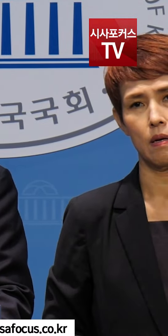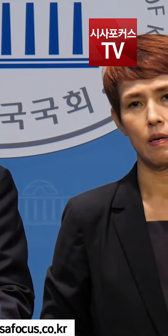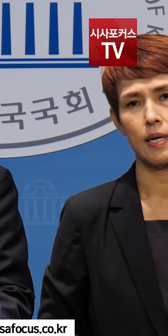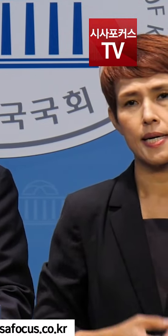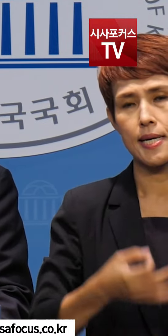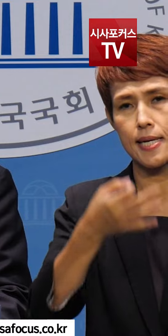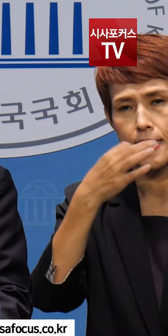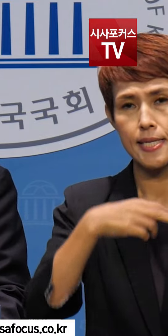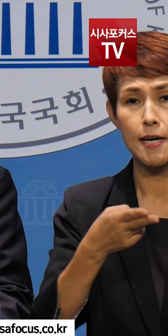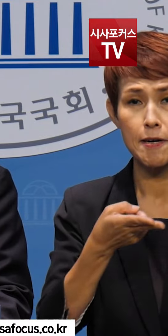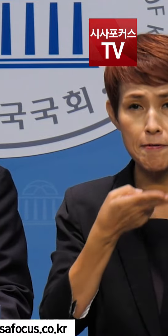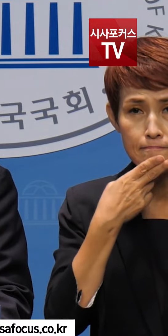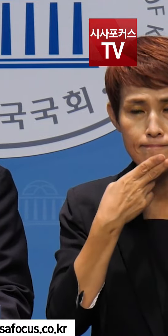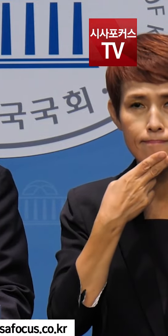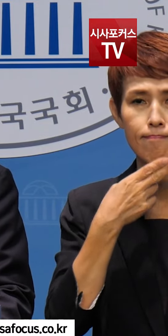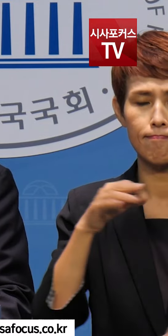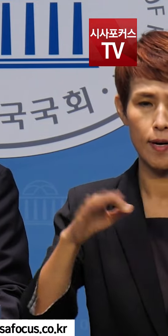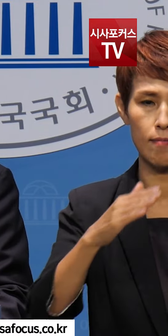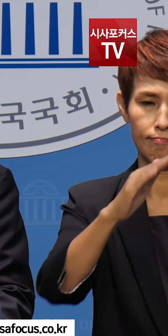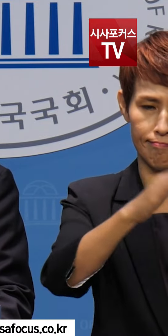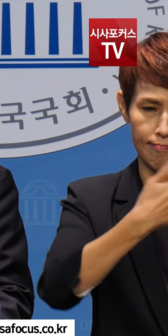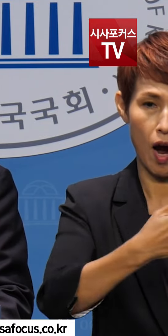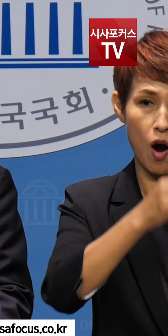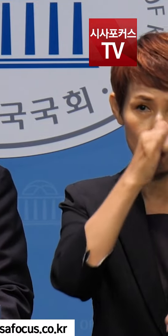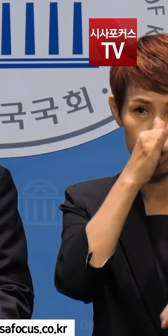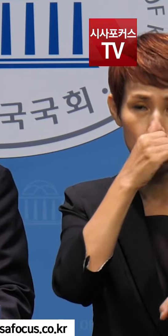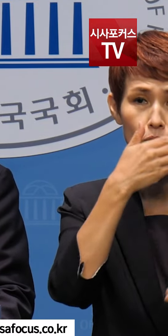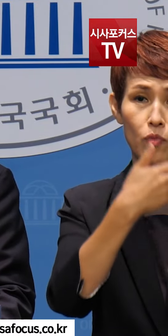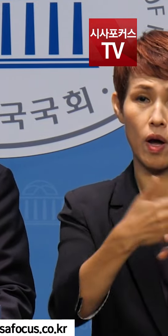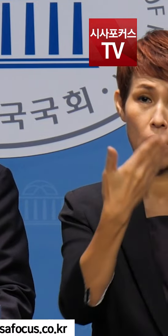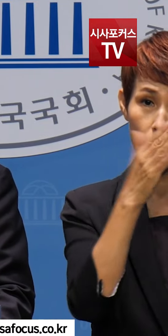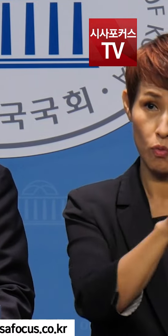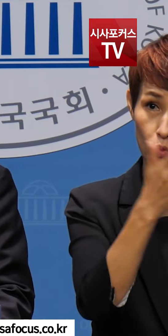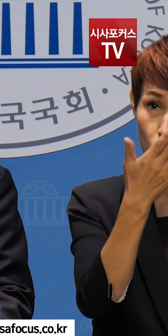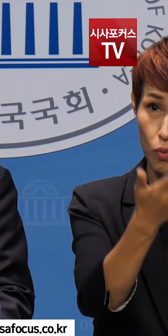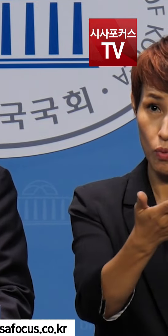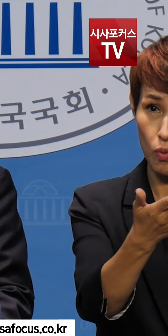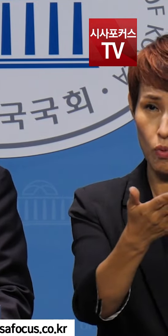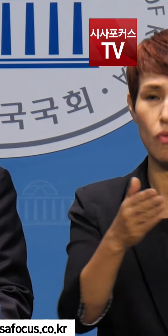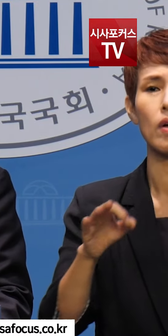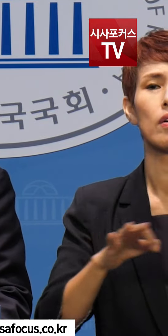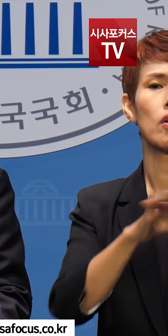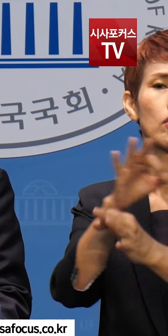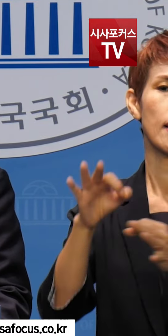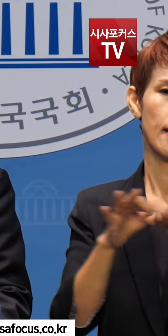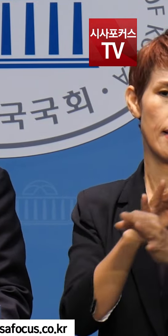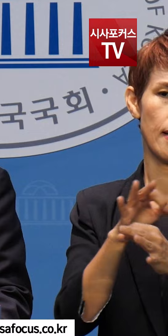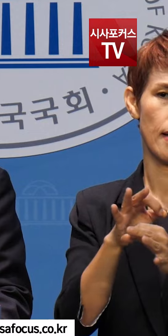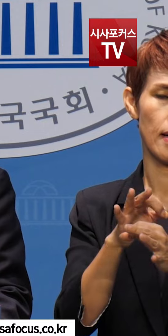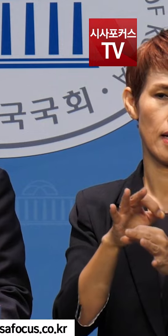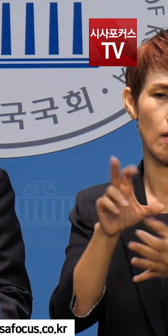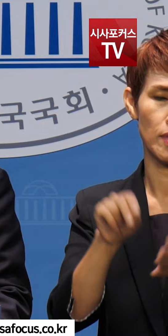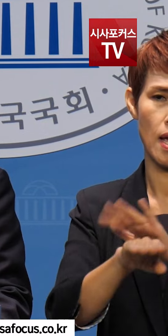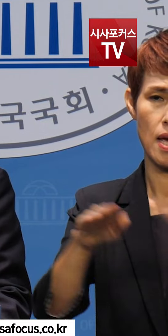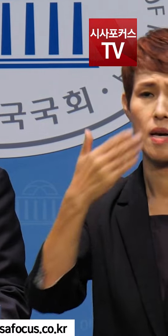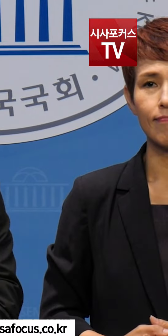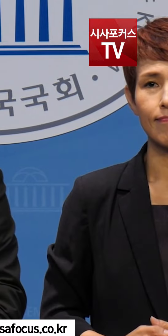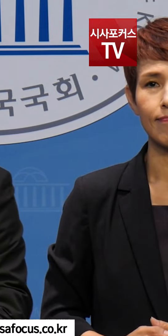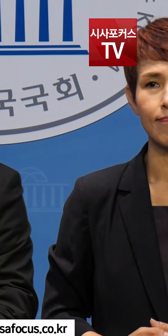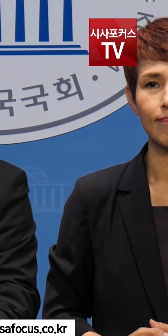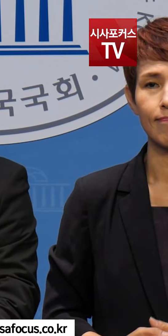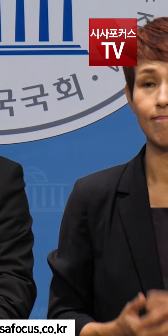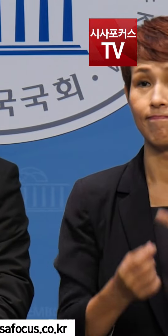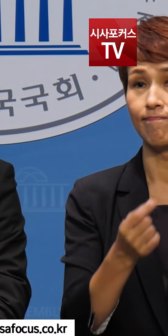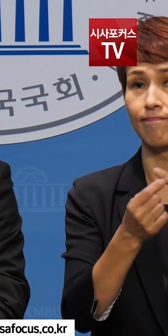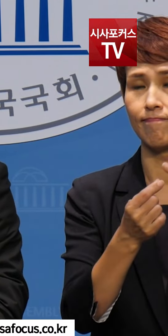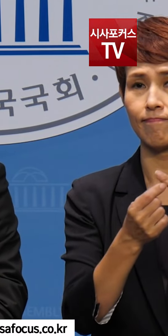무이자 초장기간 분할 상환을 포함하는 특별금융조치만이 우리 경제의 말초혈관을 살릴 수 있습니다.